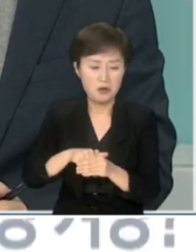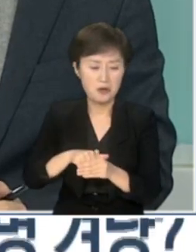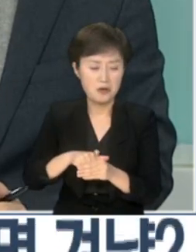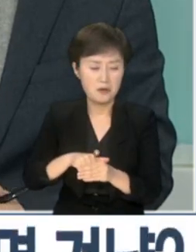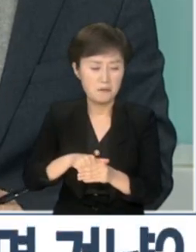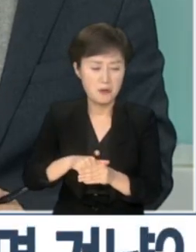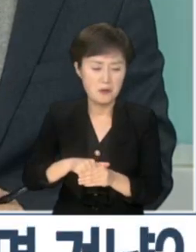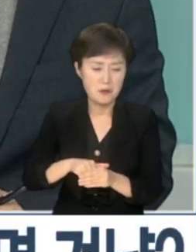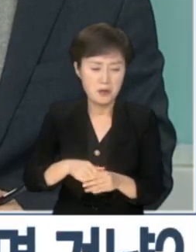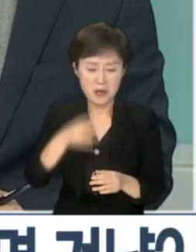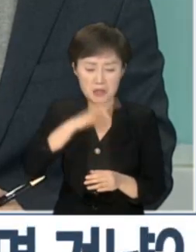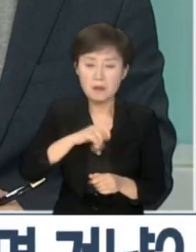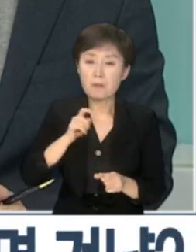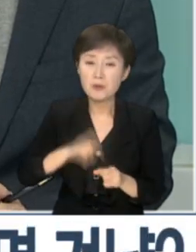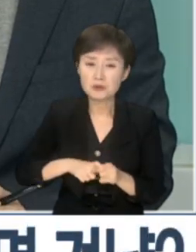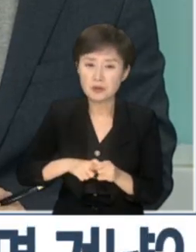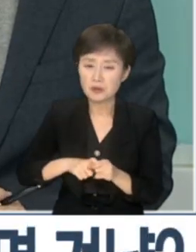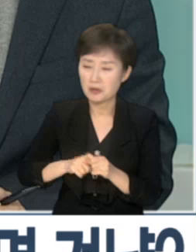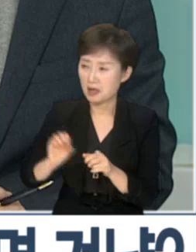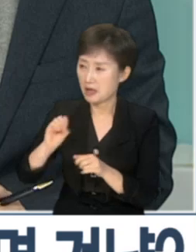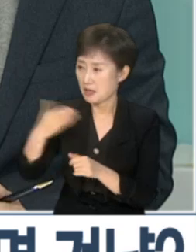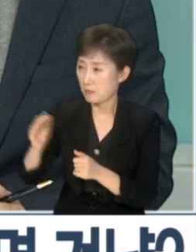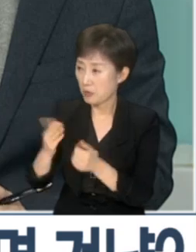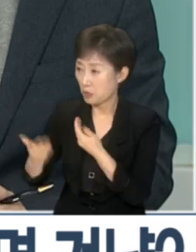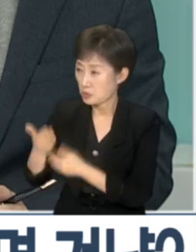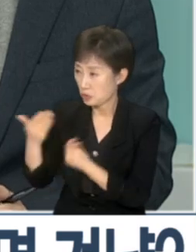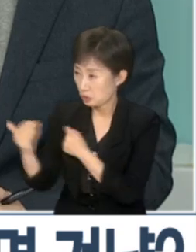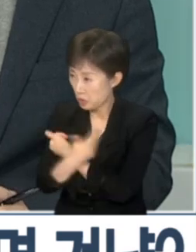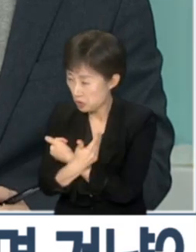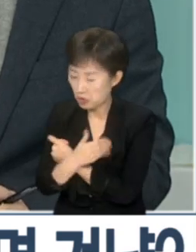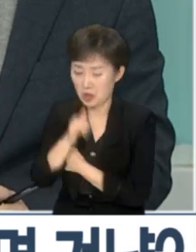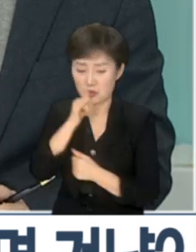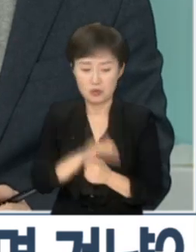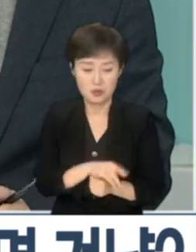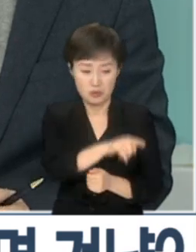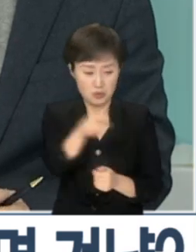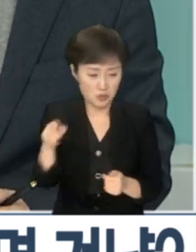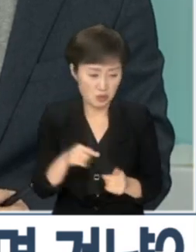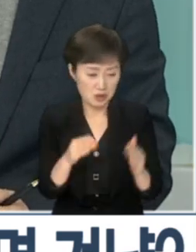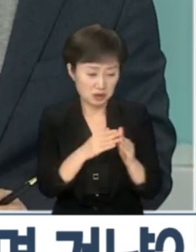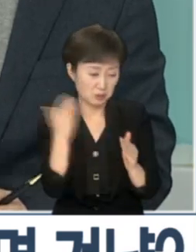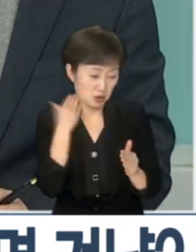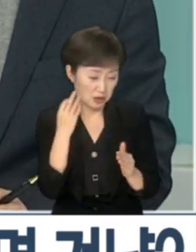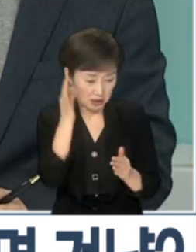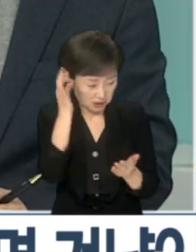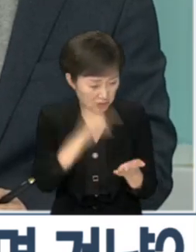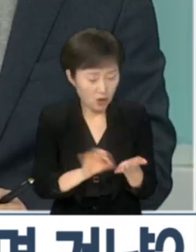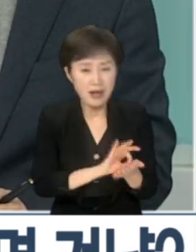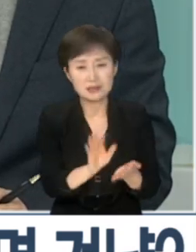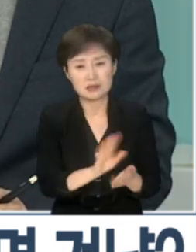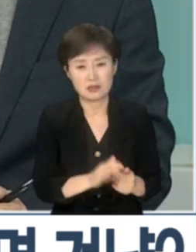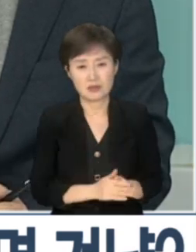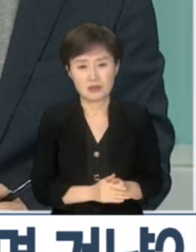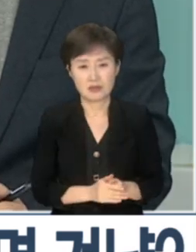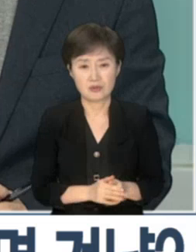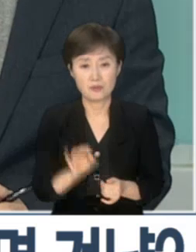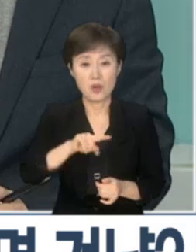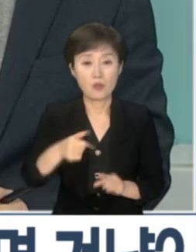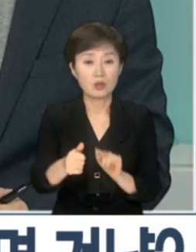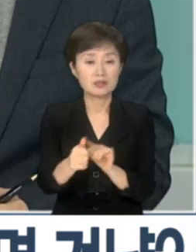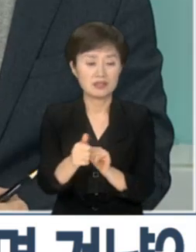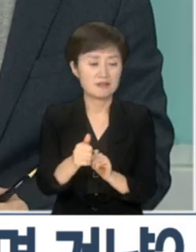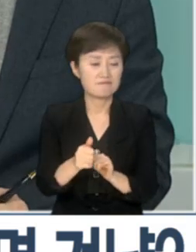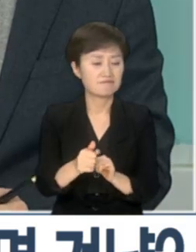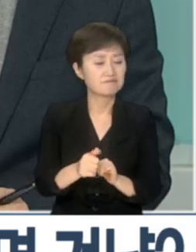사기 피해자들에 대한 문제도 지금 해소되지 못하고 있는, 그리고 또 오마카세 의혹도 있어요. 그런 각종 의혹들이 있는 분이 이렇게